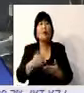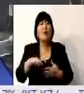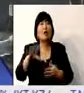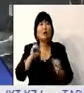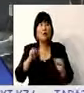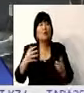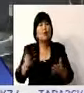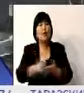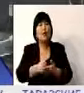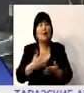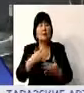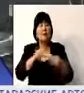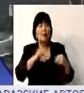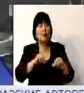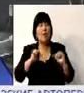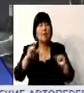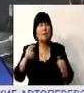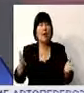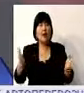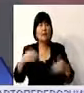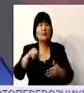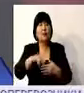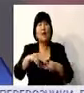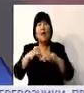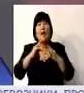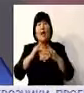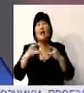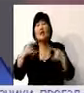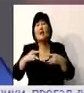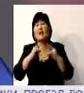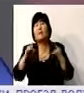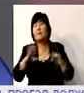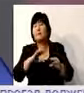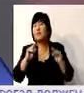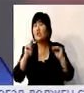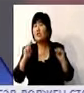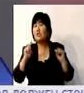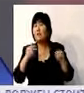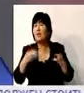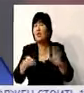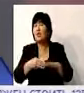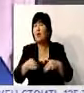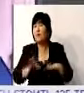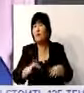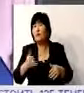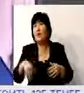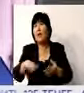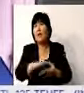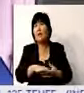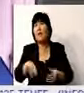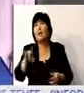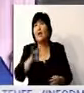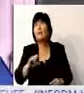можно добиться своим трудом. Спортсмен призвал участников телемоста быть честными и неподкупными. Президент Ассоциации вузов страны